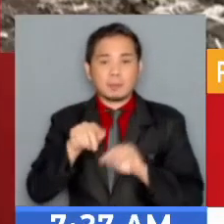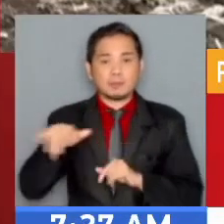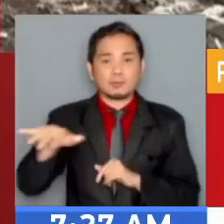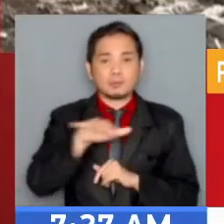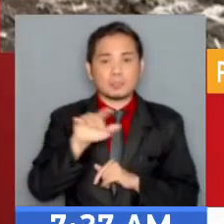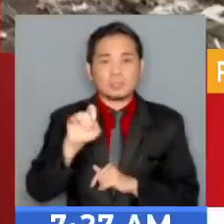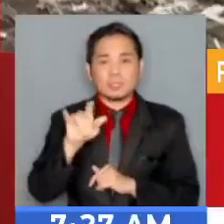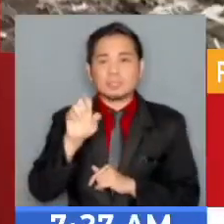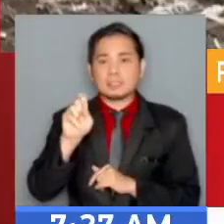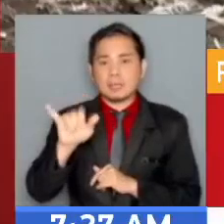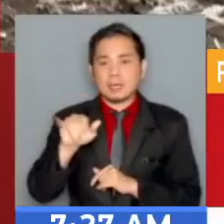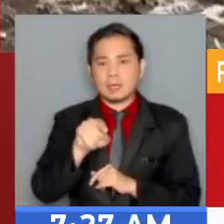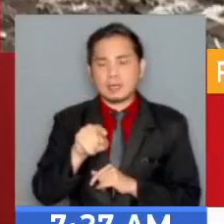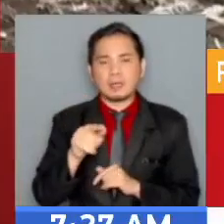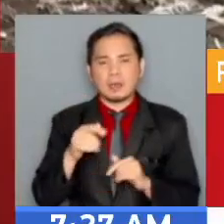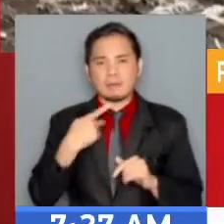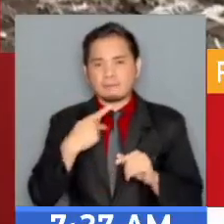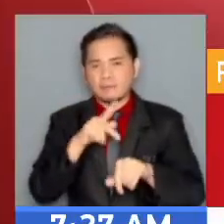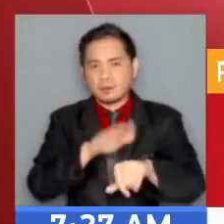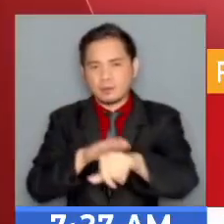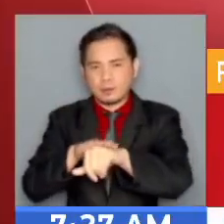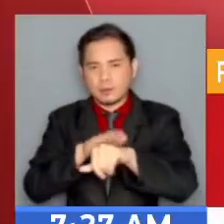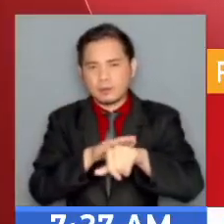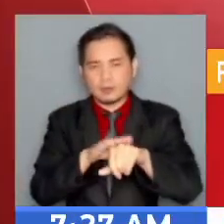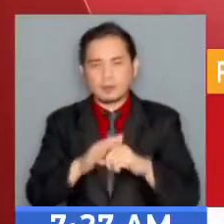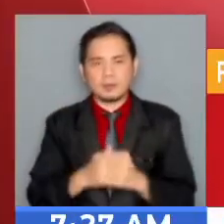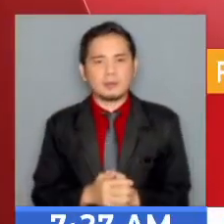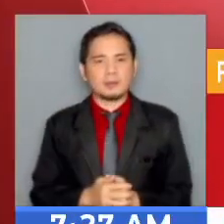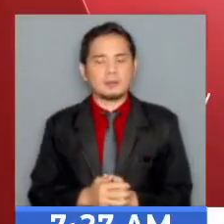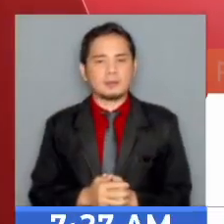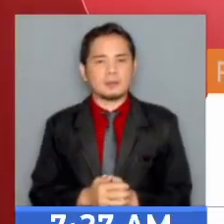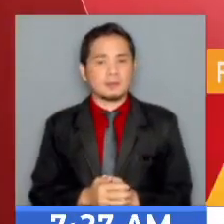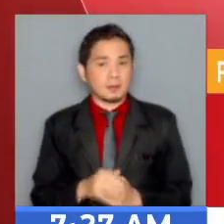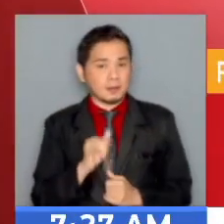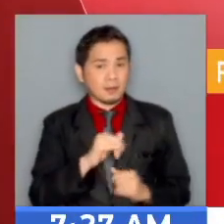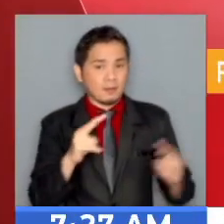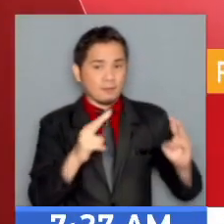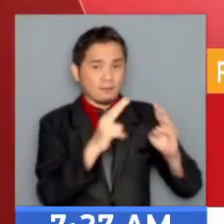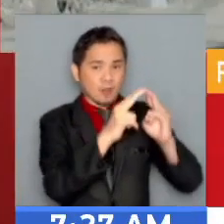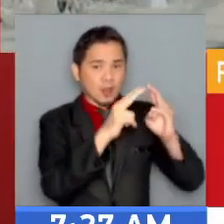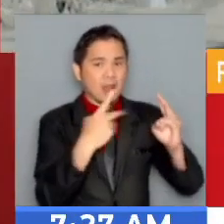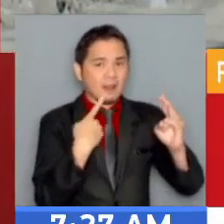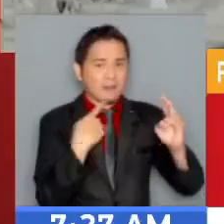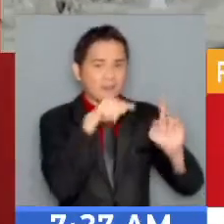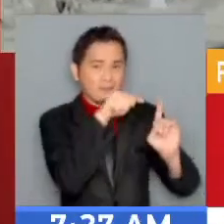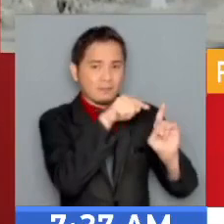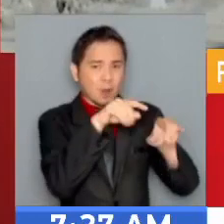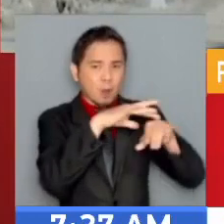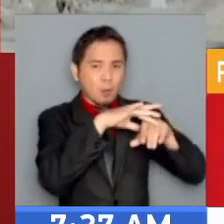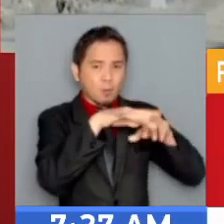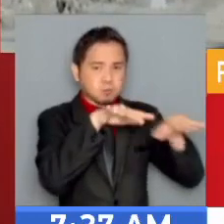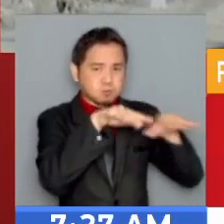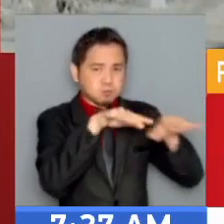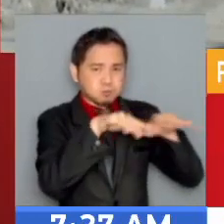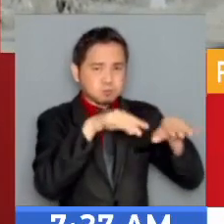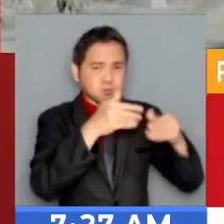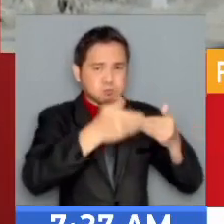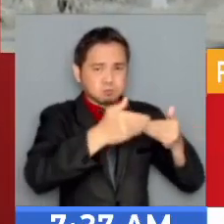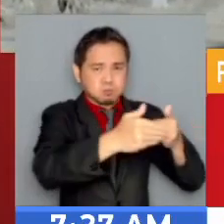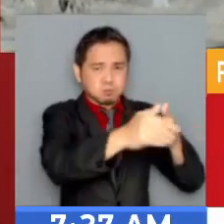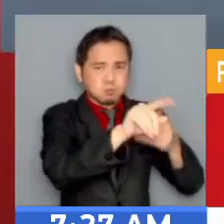mga volcanic quake po ba, Administrator? Sa ngayon po, wala po. Yun lang pong smog lang po talaga po